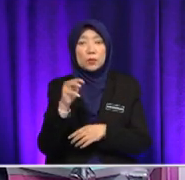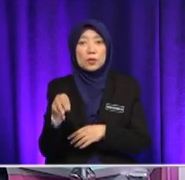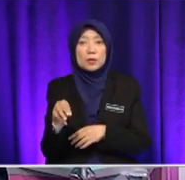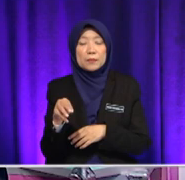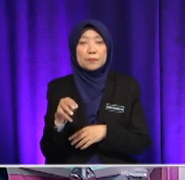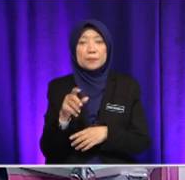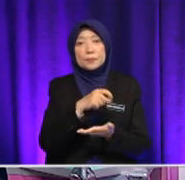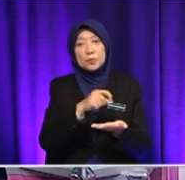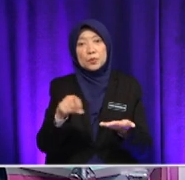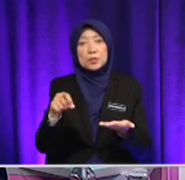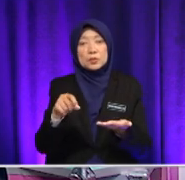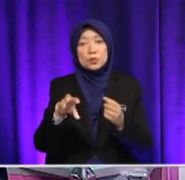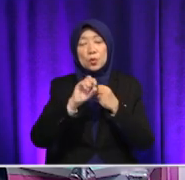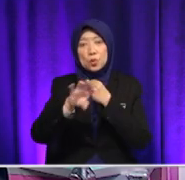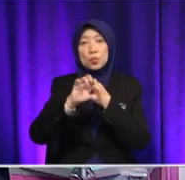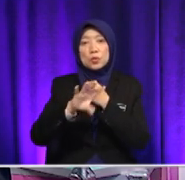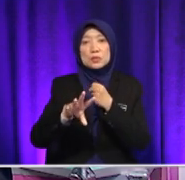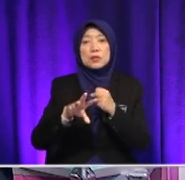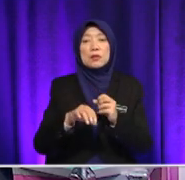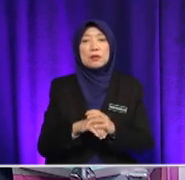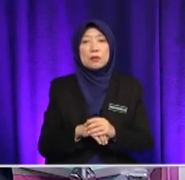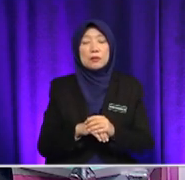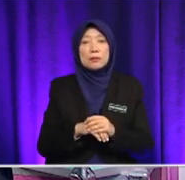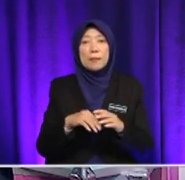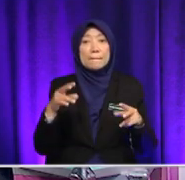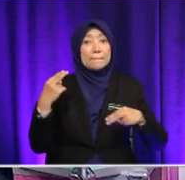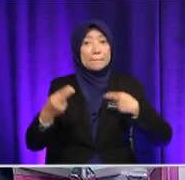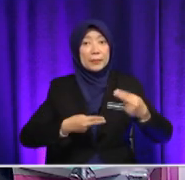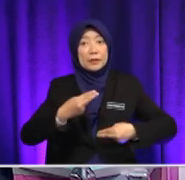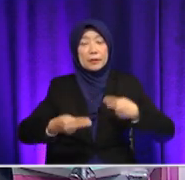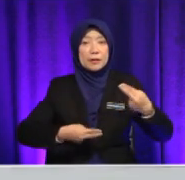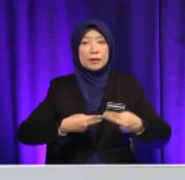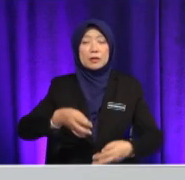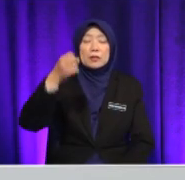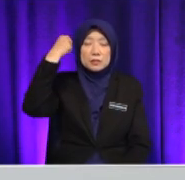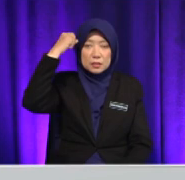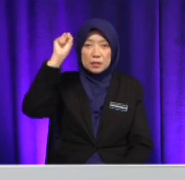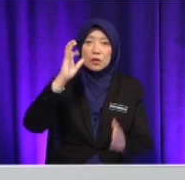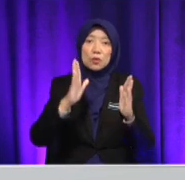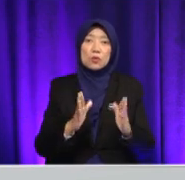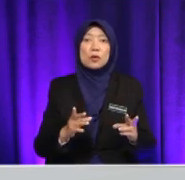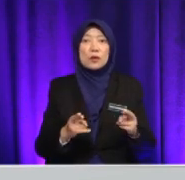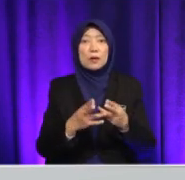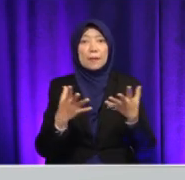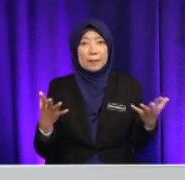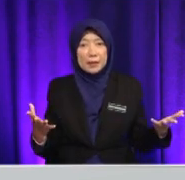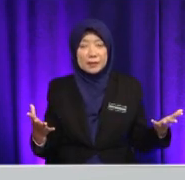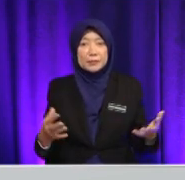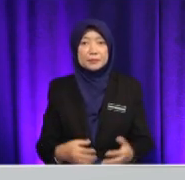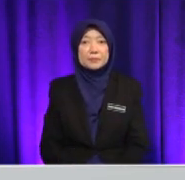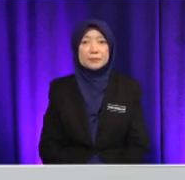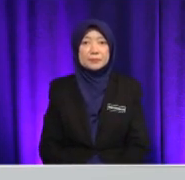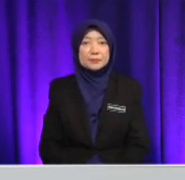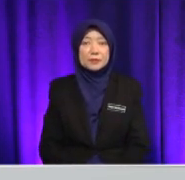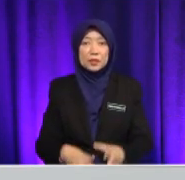menulis saya mempromosikan iklan produk perniagaan memberi kesadaran kepada orang lain oke cek